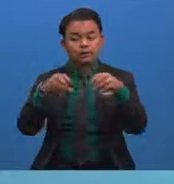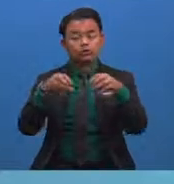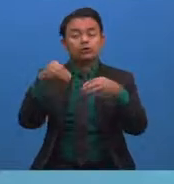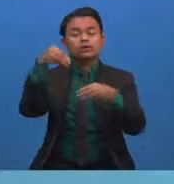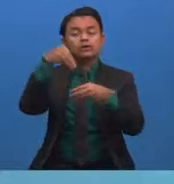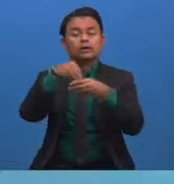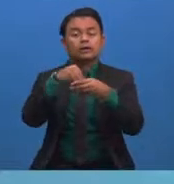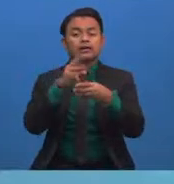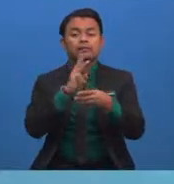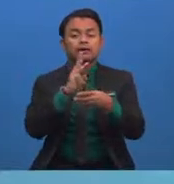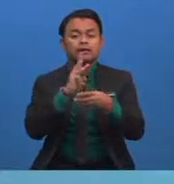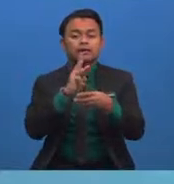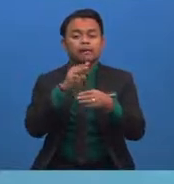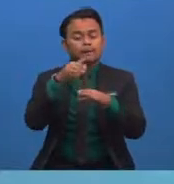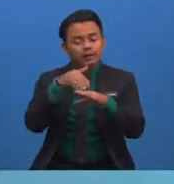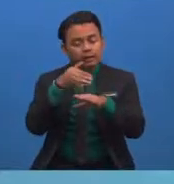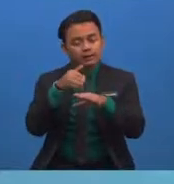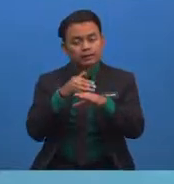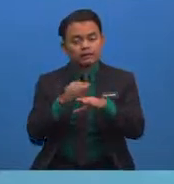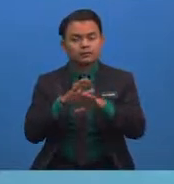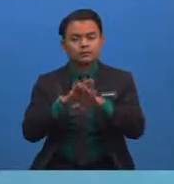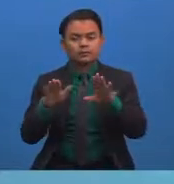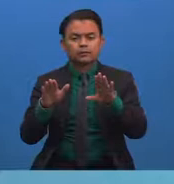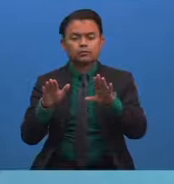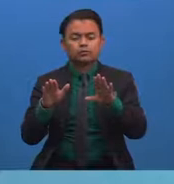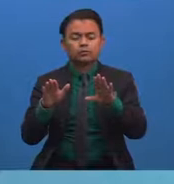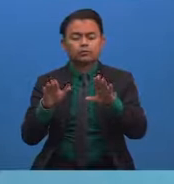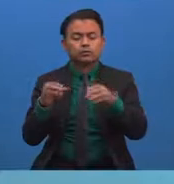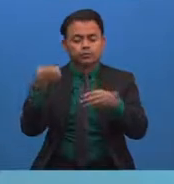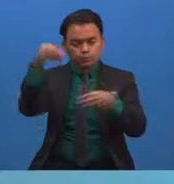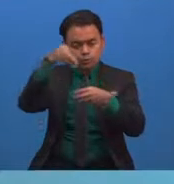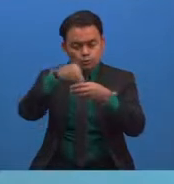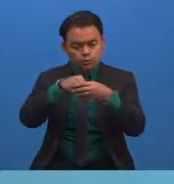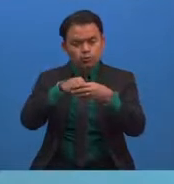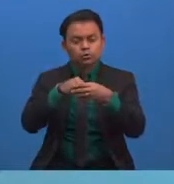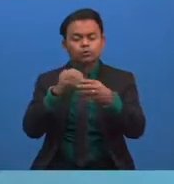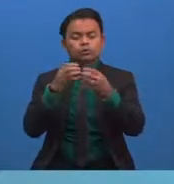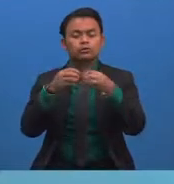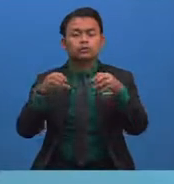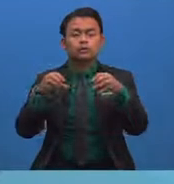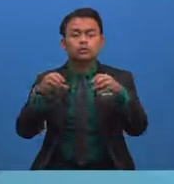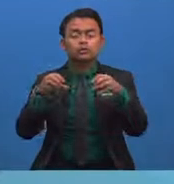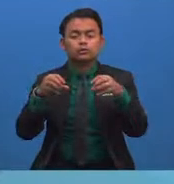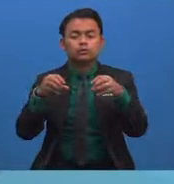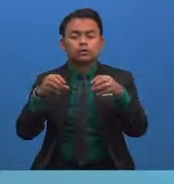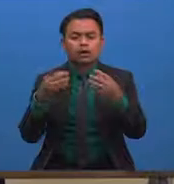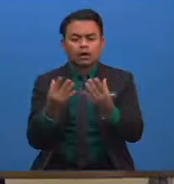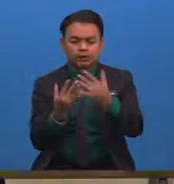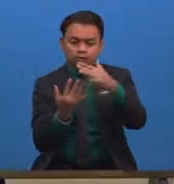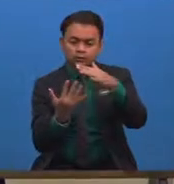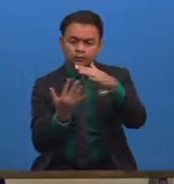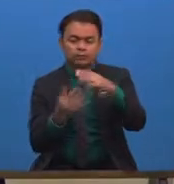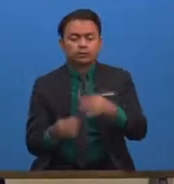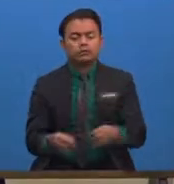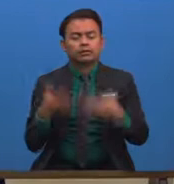mendidih. Ini bagi memastikan perubahan suhu tidak berlaku secara mengejut.